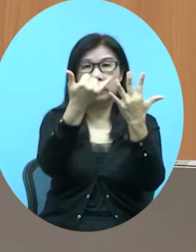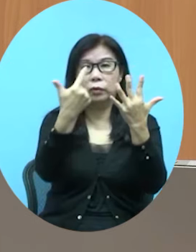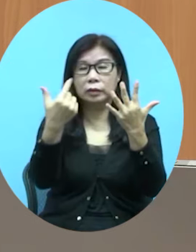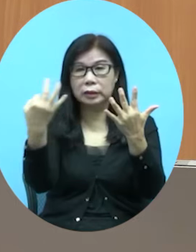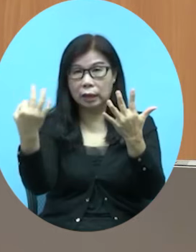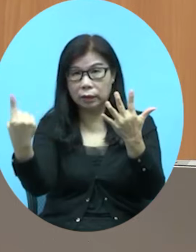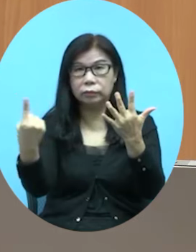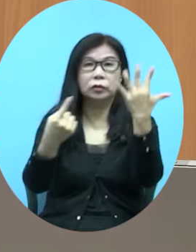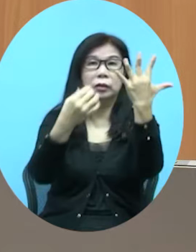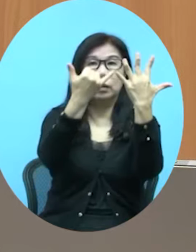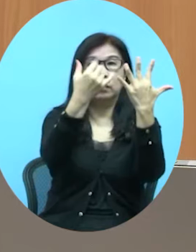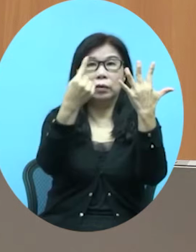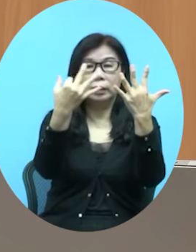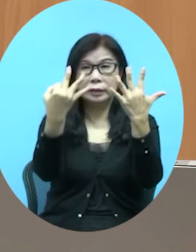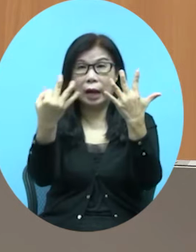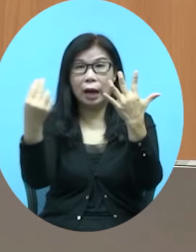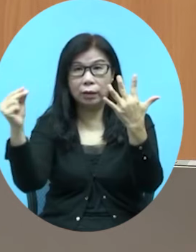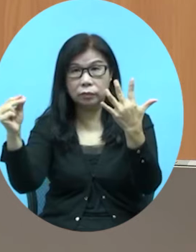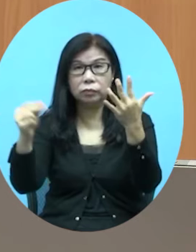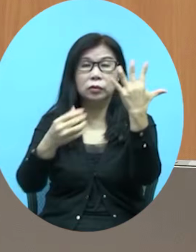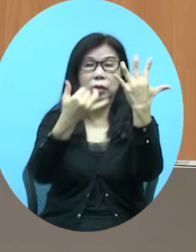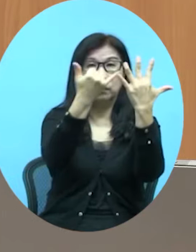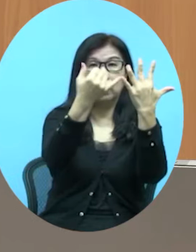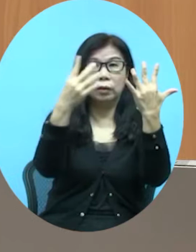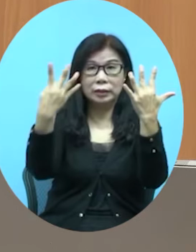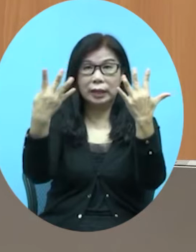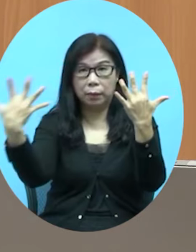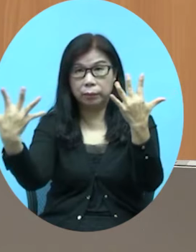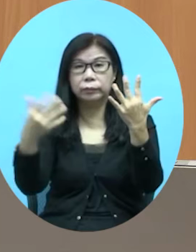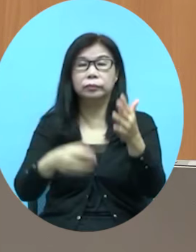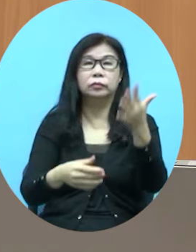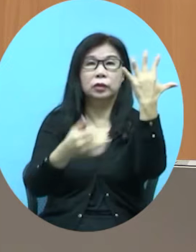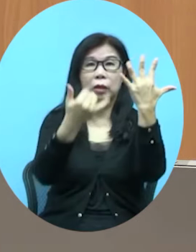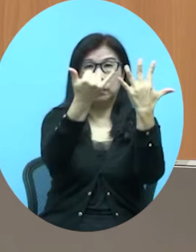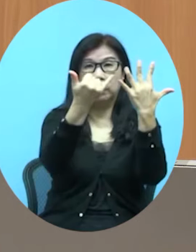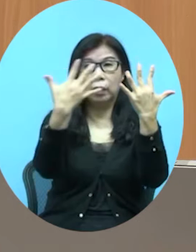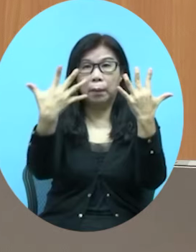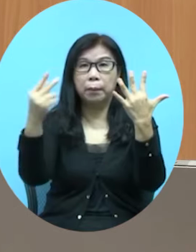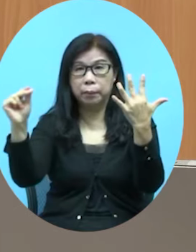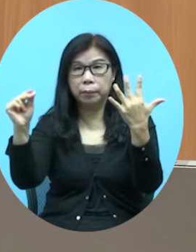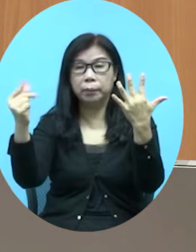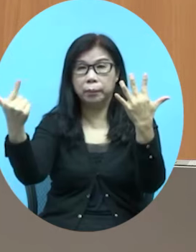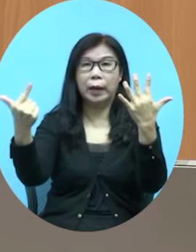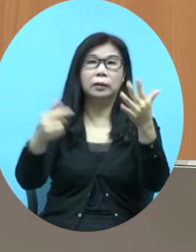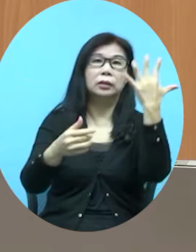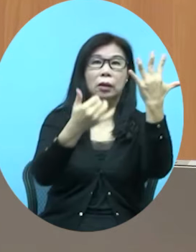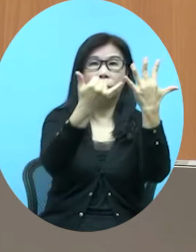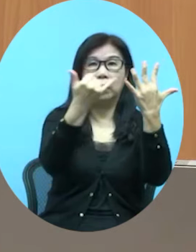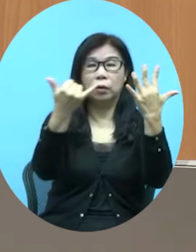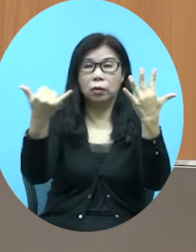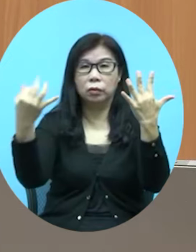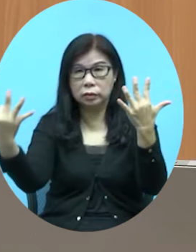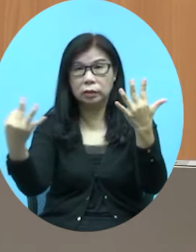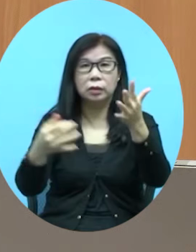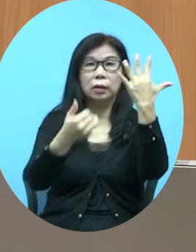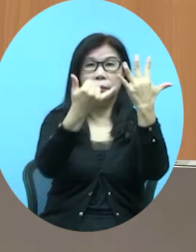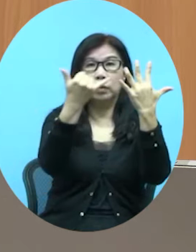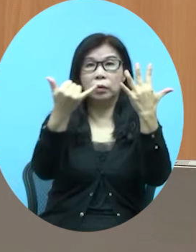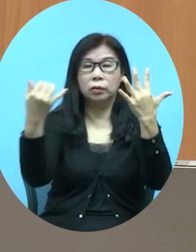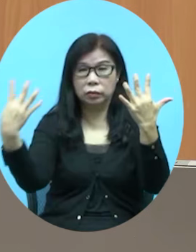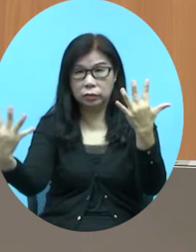56375645565856635664